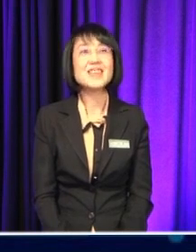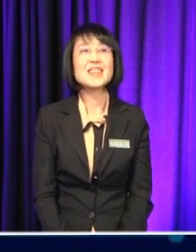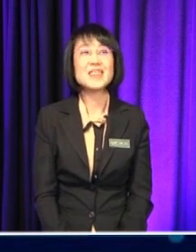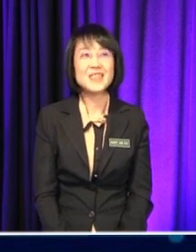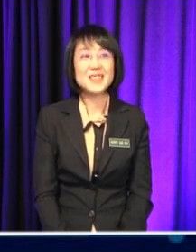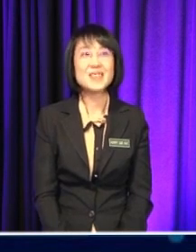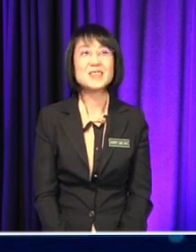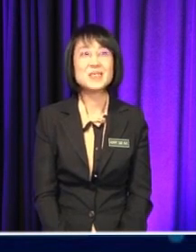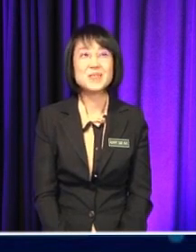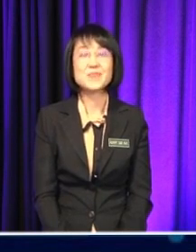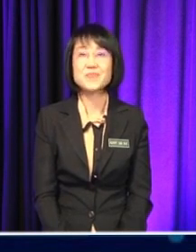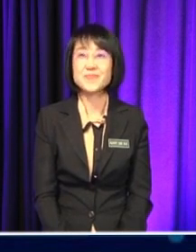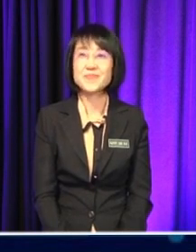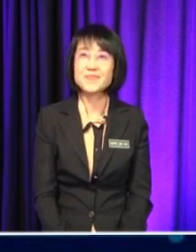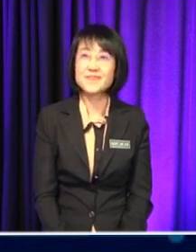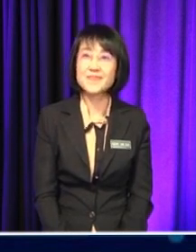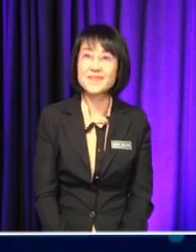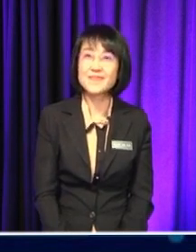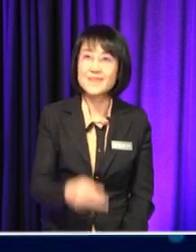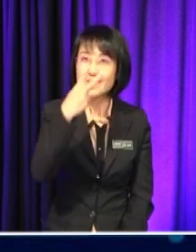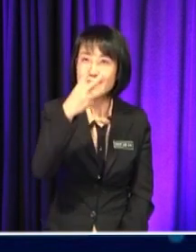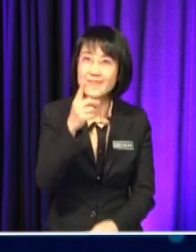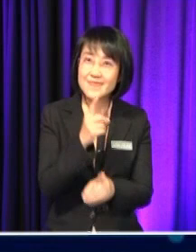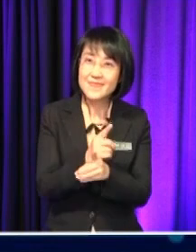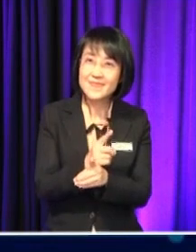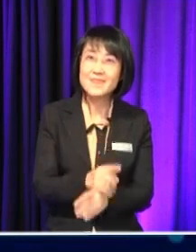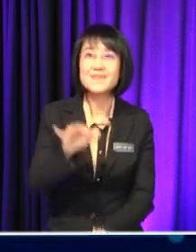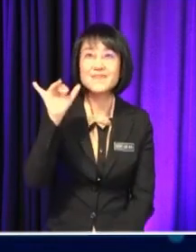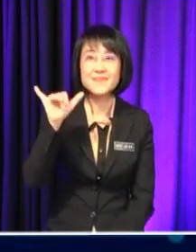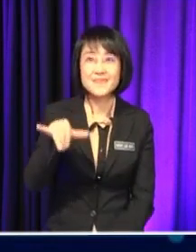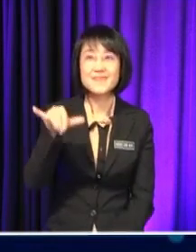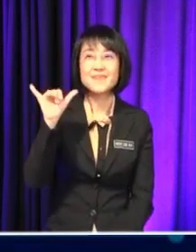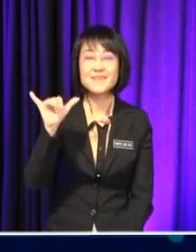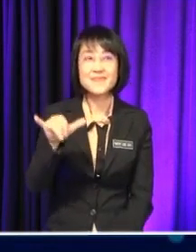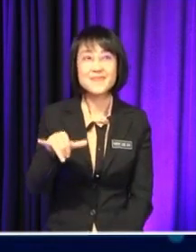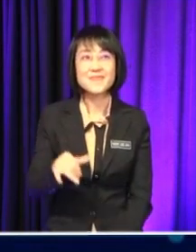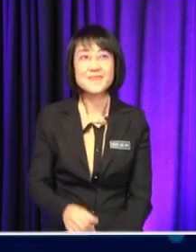di rumah oke kita tengok betul ataupun tidak iya betul